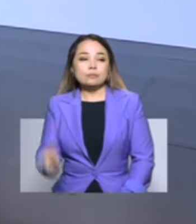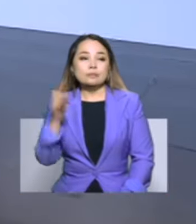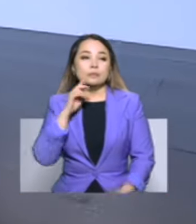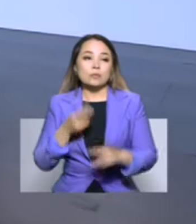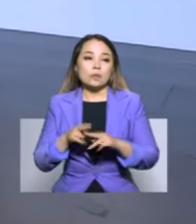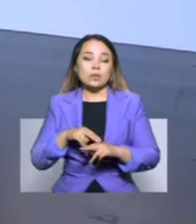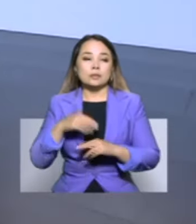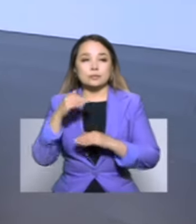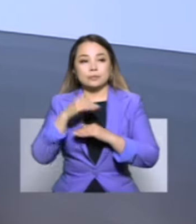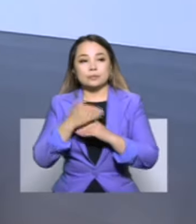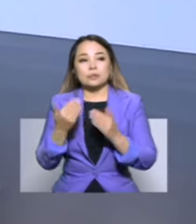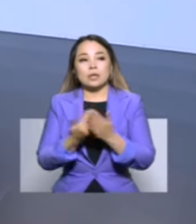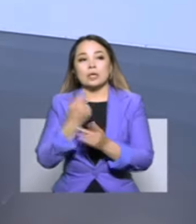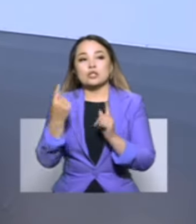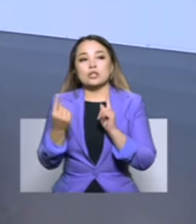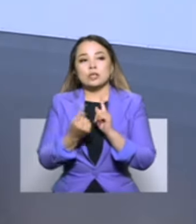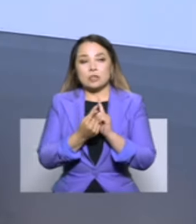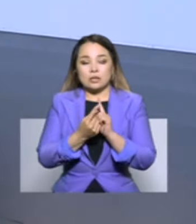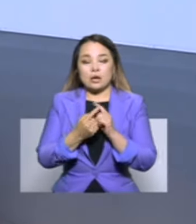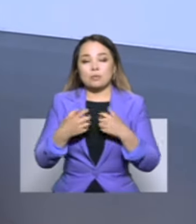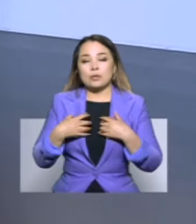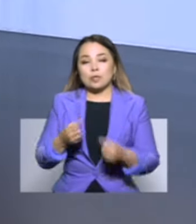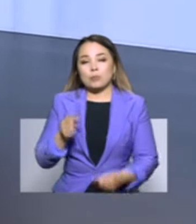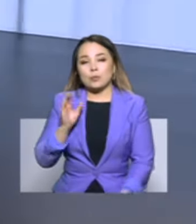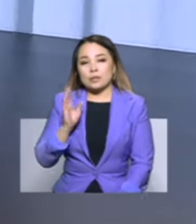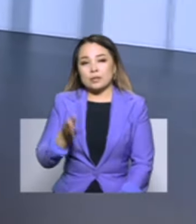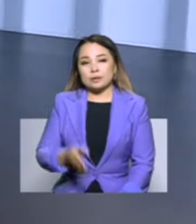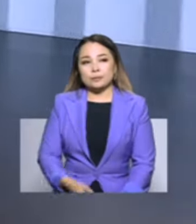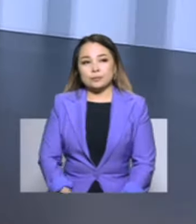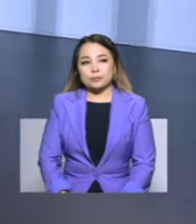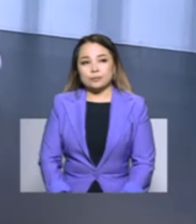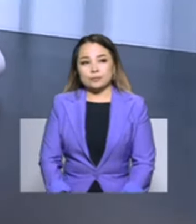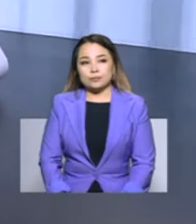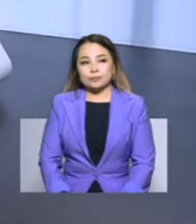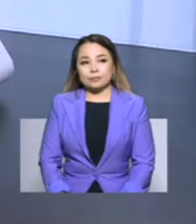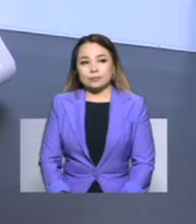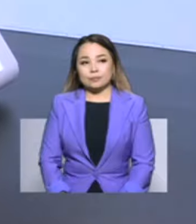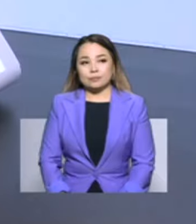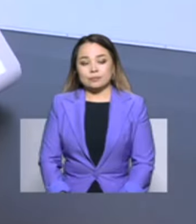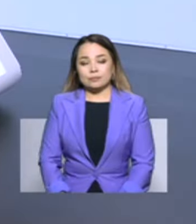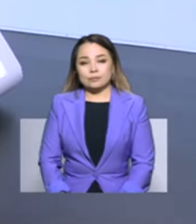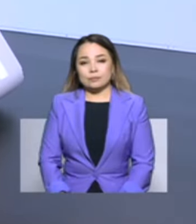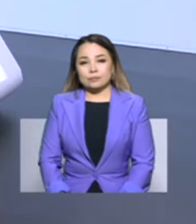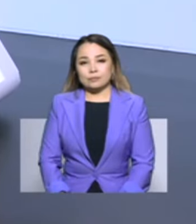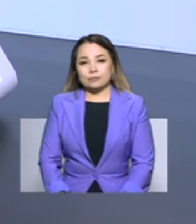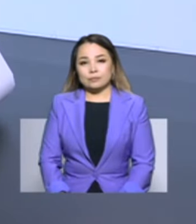Әзірге осы, келесі ақпарат топтамасы 20:00-де эфирде жүздескенше, әрі қарай ауа райы мәліметі.